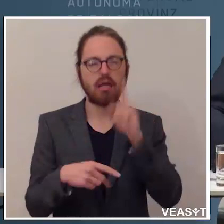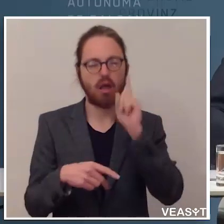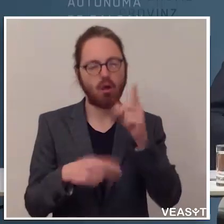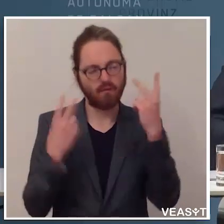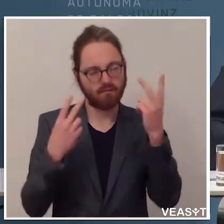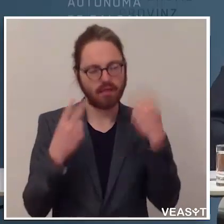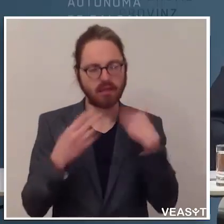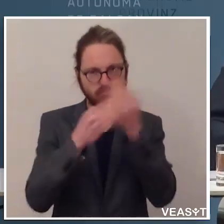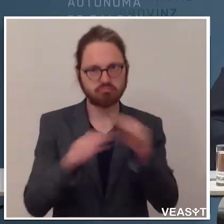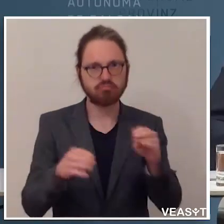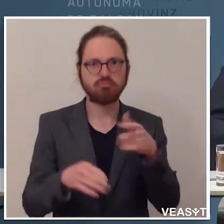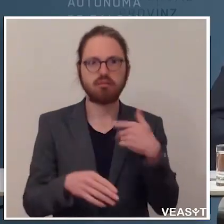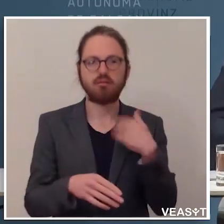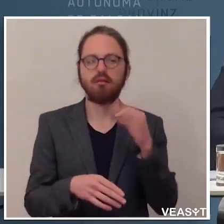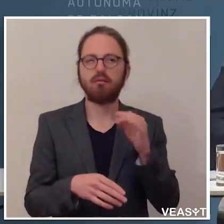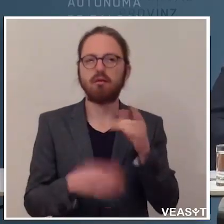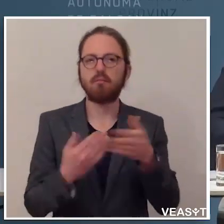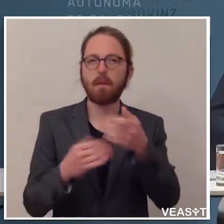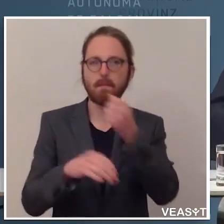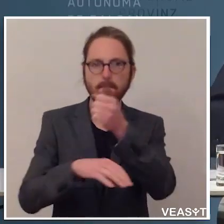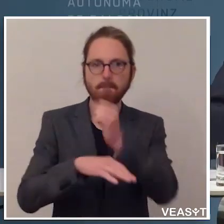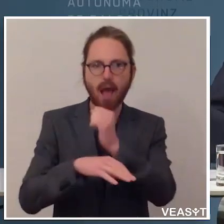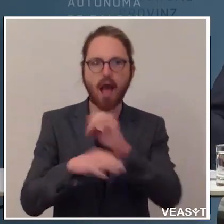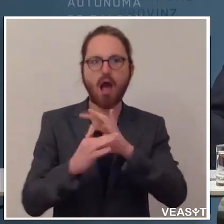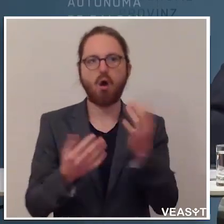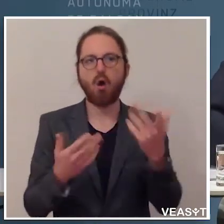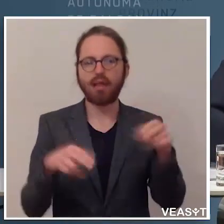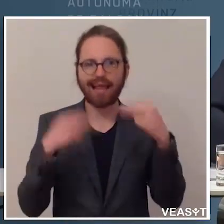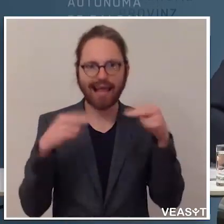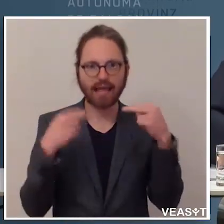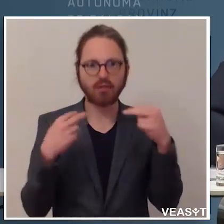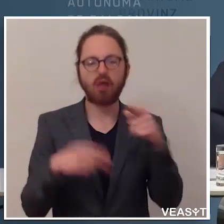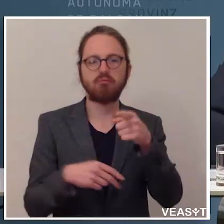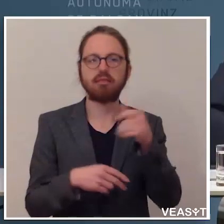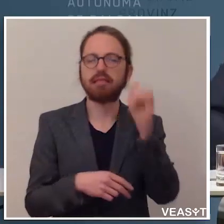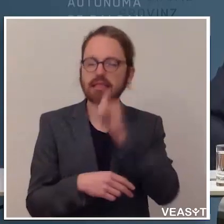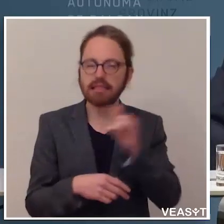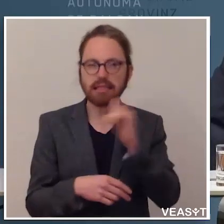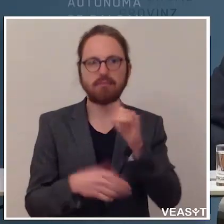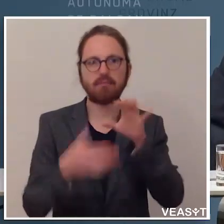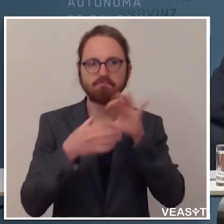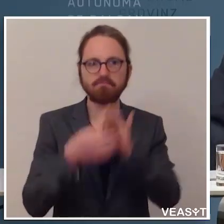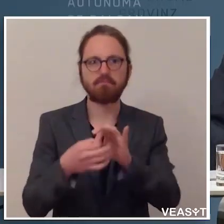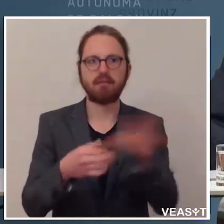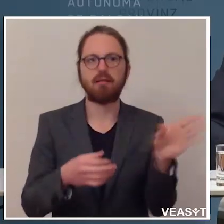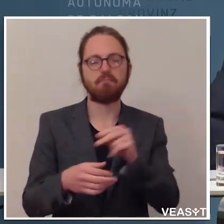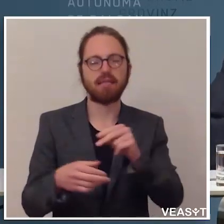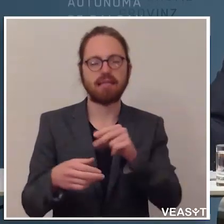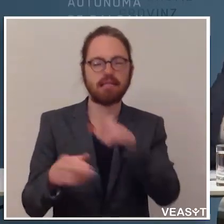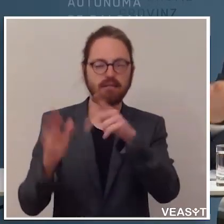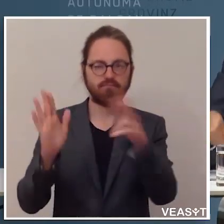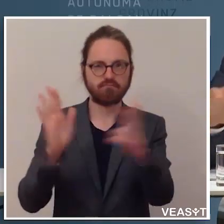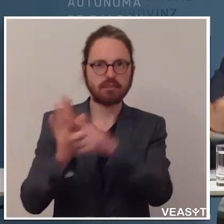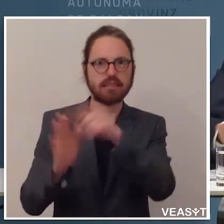auch im Sinne eines Bar- oder Restaurationsbetriebs, immer natürlich mit den im Gesetz vorgesehenen Sicherheitsvorkehrungen,